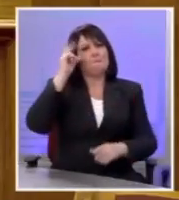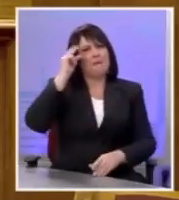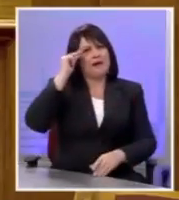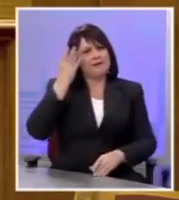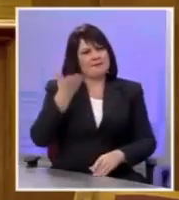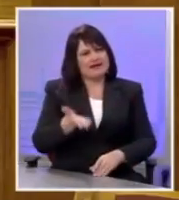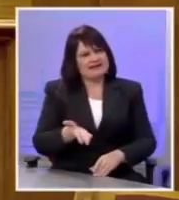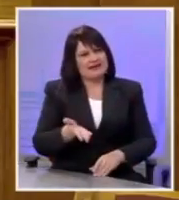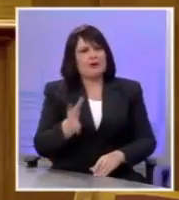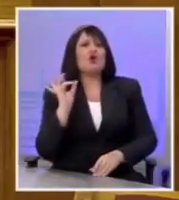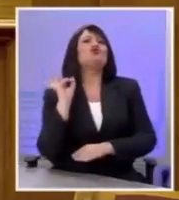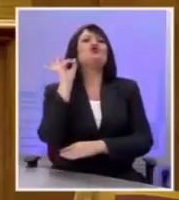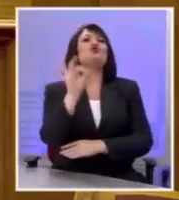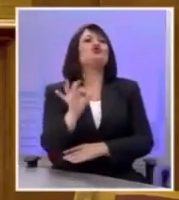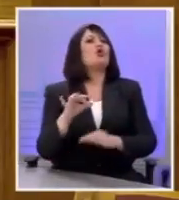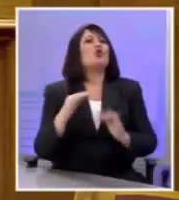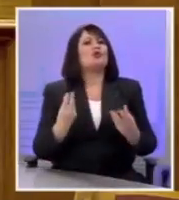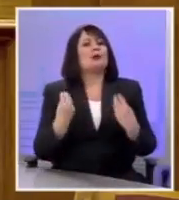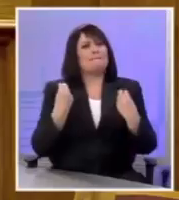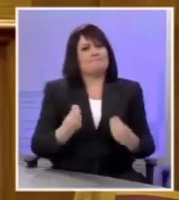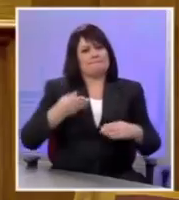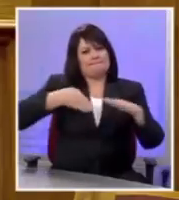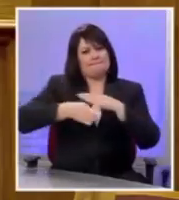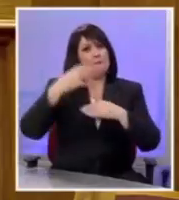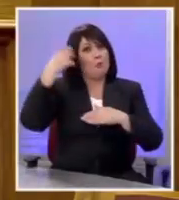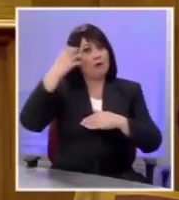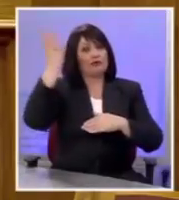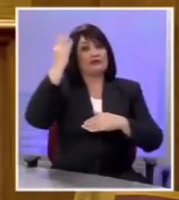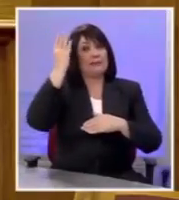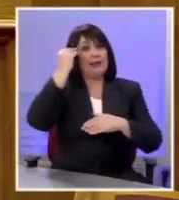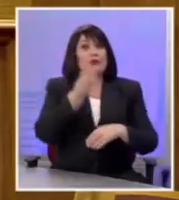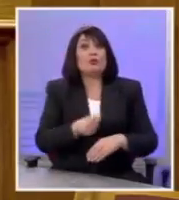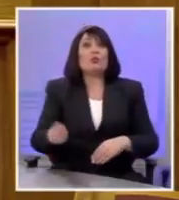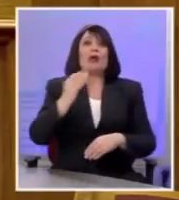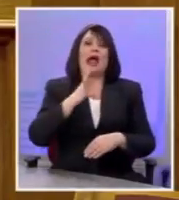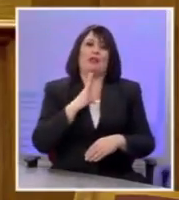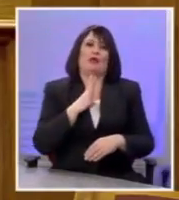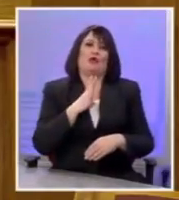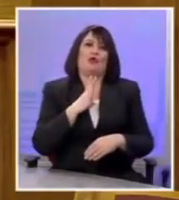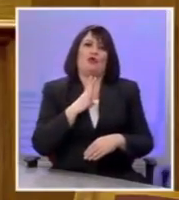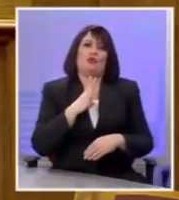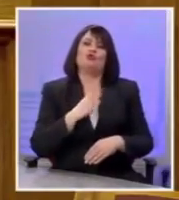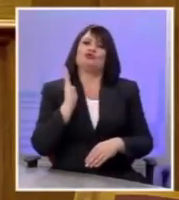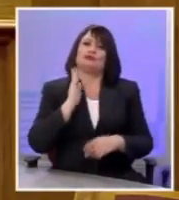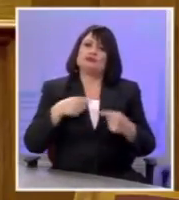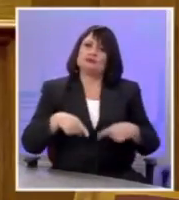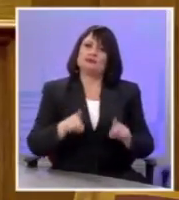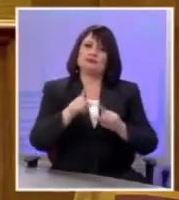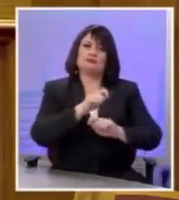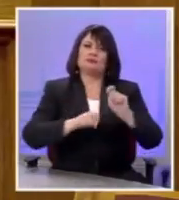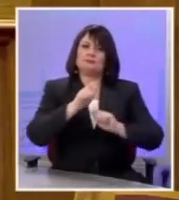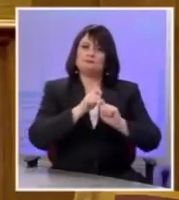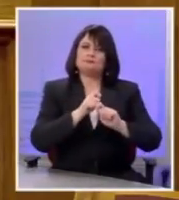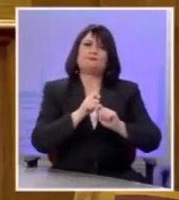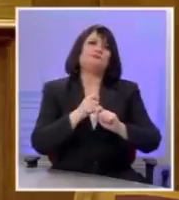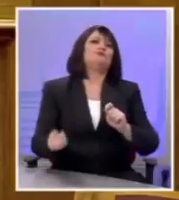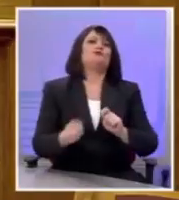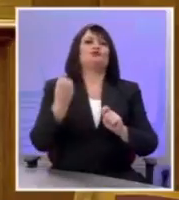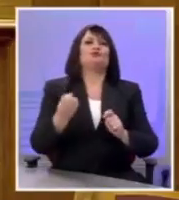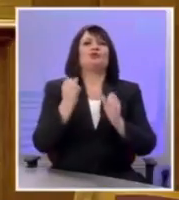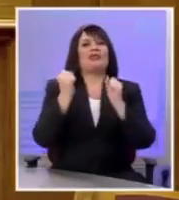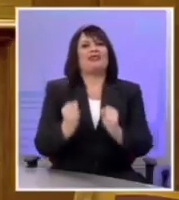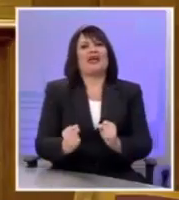με στόχο την παροχή πρόσβαση στη μόρφωση για πολύ περισσότερους πολίτες και την ταυτόχρονη δημιουργία πολλών νέων